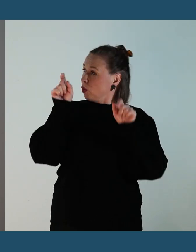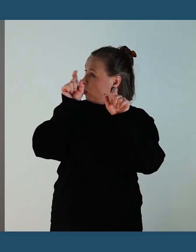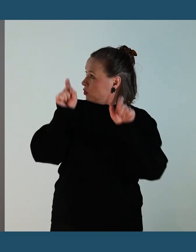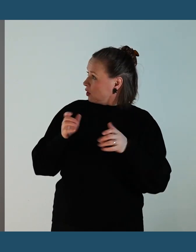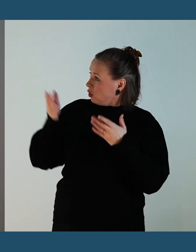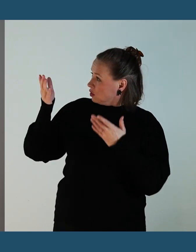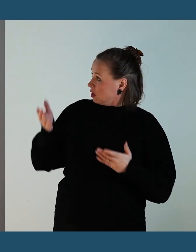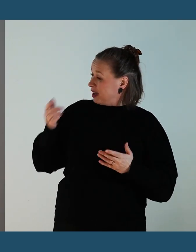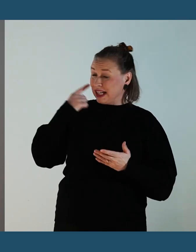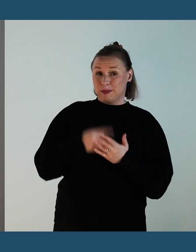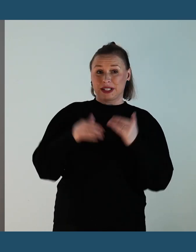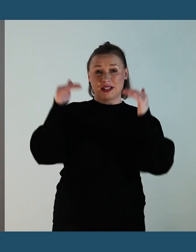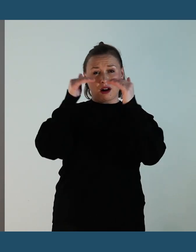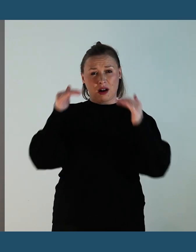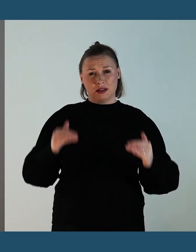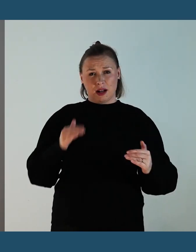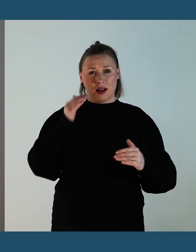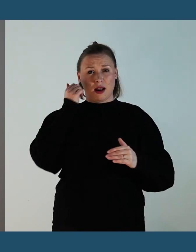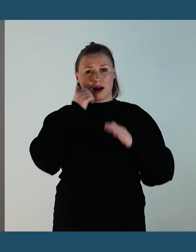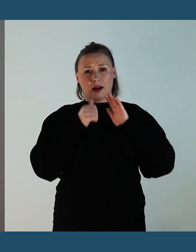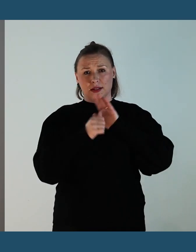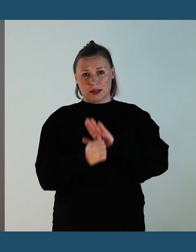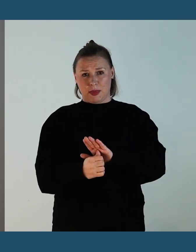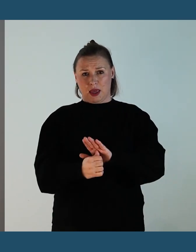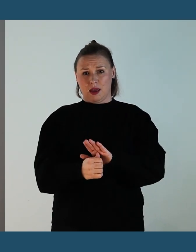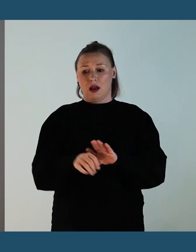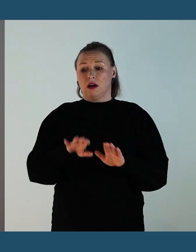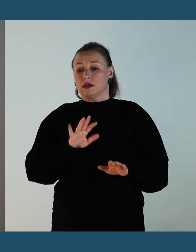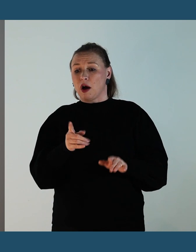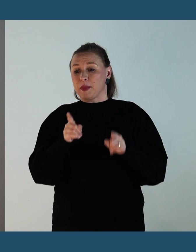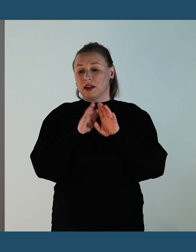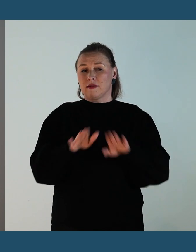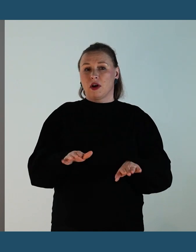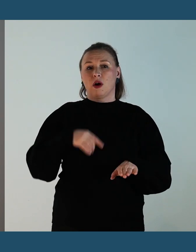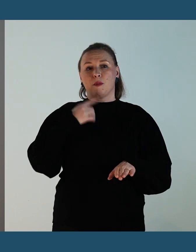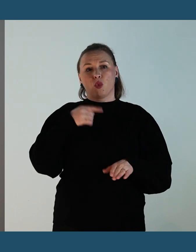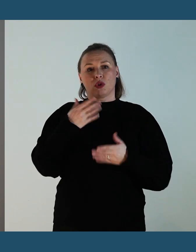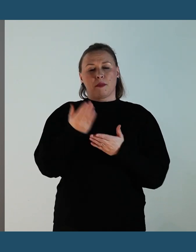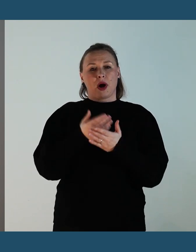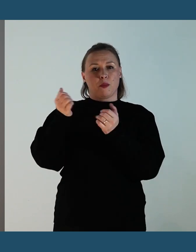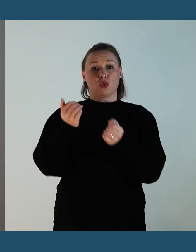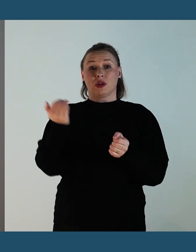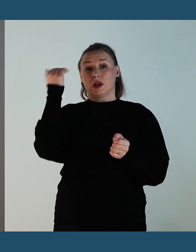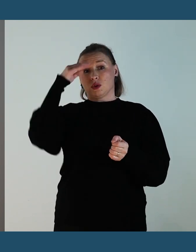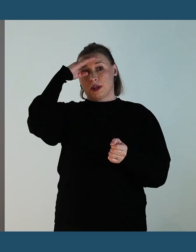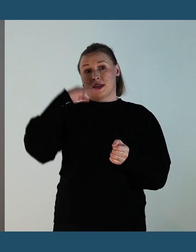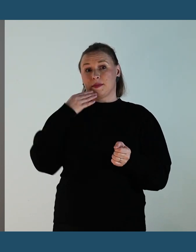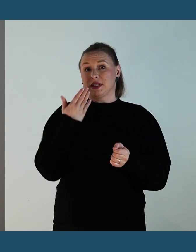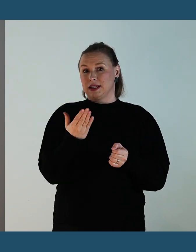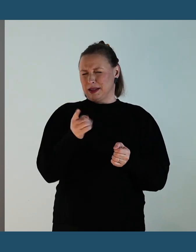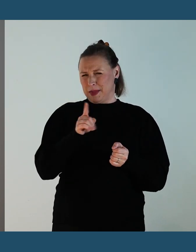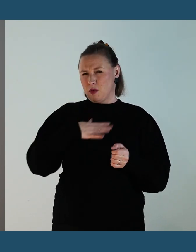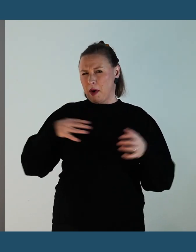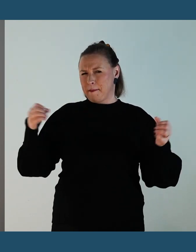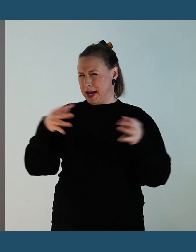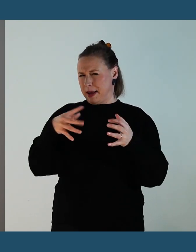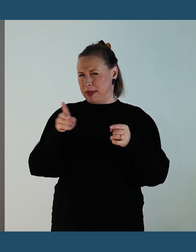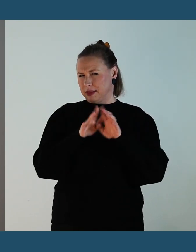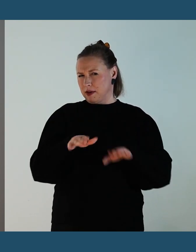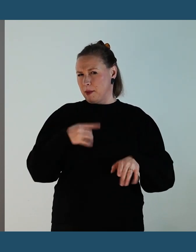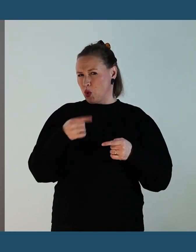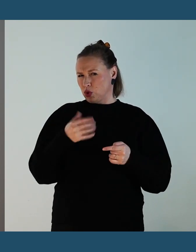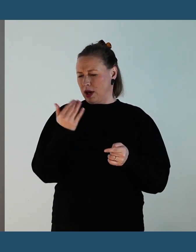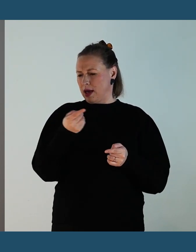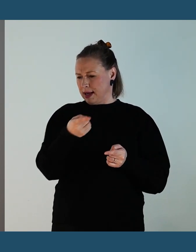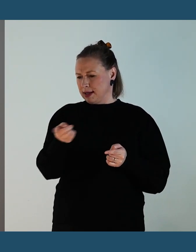otsikoissa, vaikka rakenteellinen rasismi ja myös miten me vaikka puhutaan esimerkiksi maahanmuuttajataustaisista ihmisistä meidän mediassa. Se on musta aivan jäätävää.